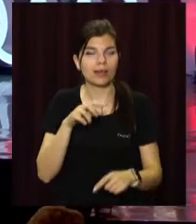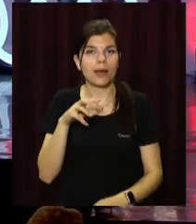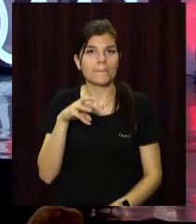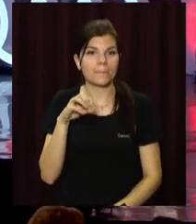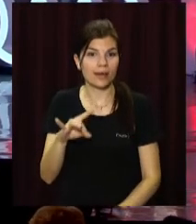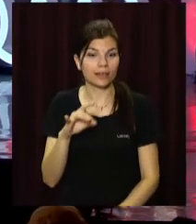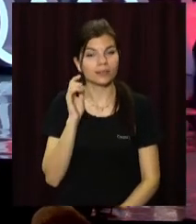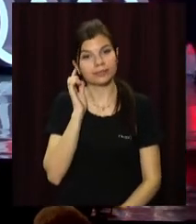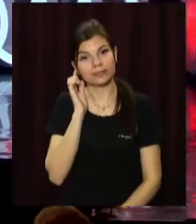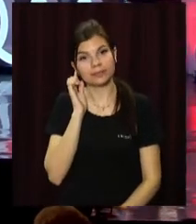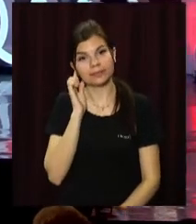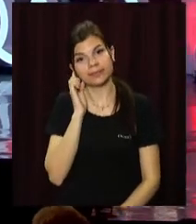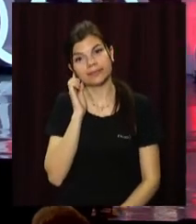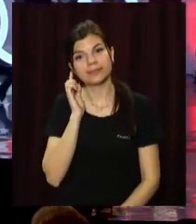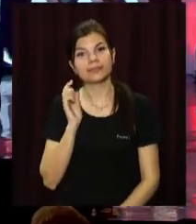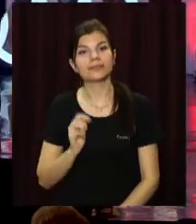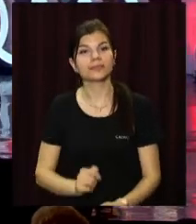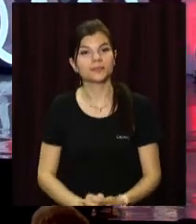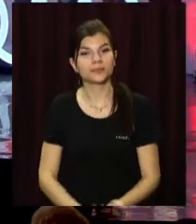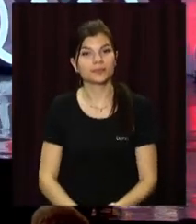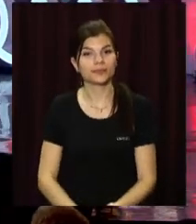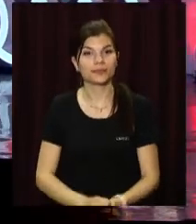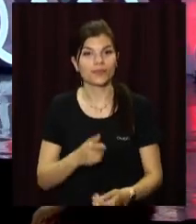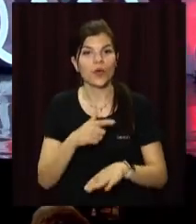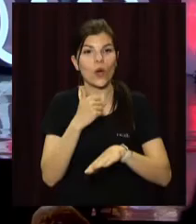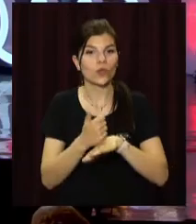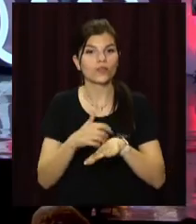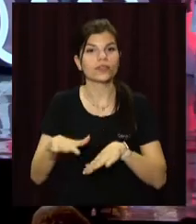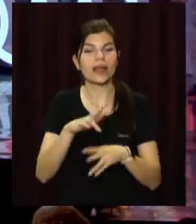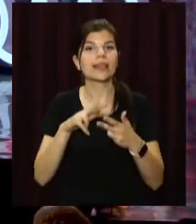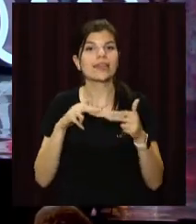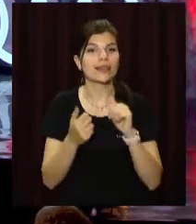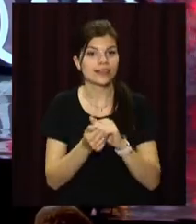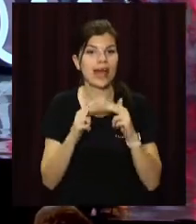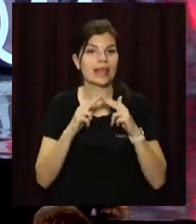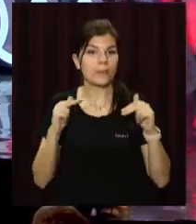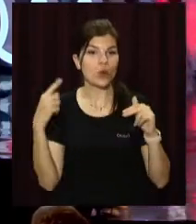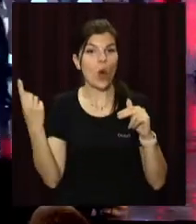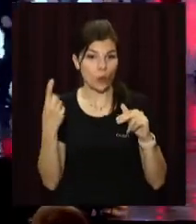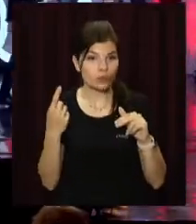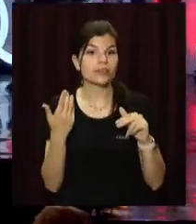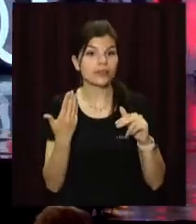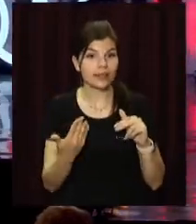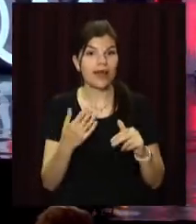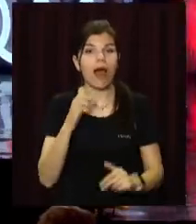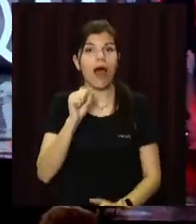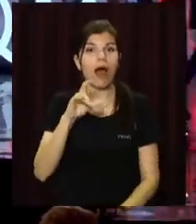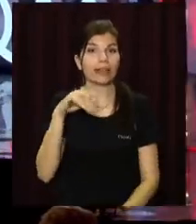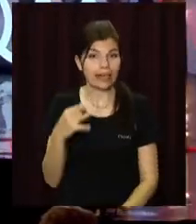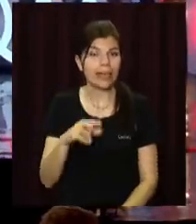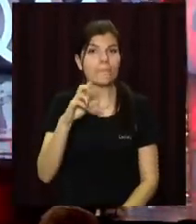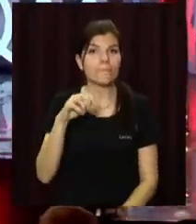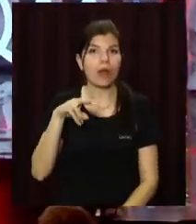у номінації «Міський голова малих міст» стає міський голова міста Кам'янське Дніпропетровської області Андрій